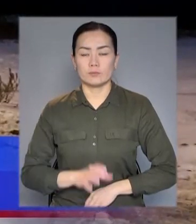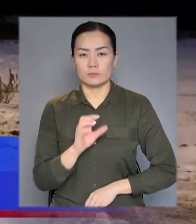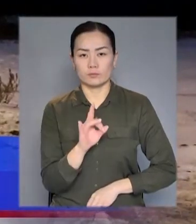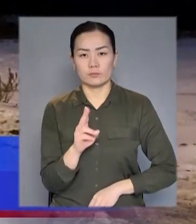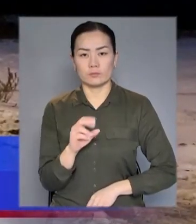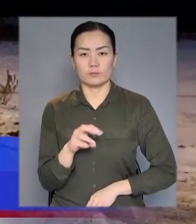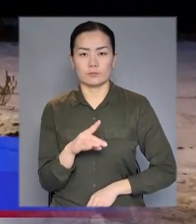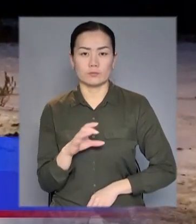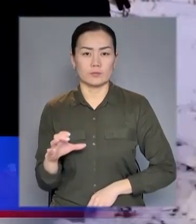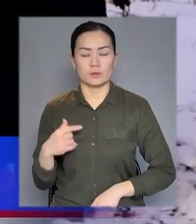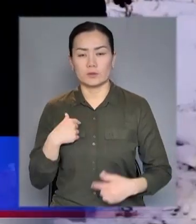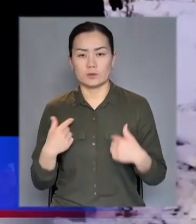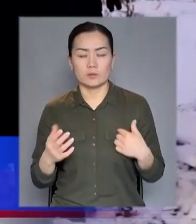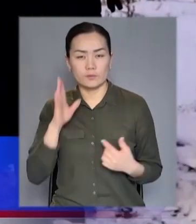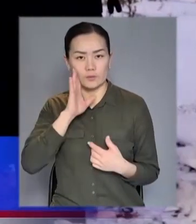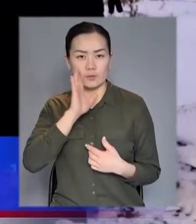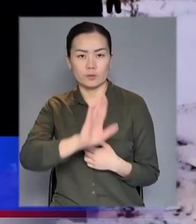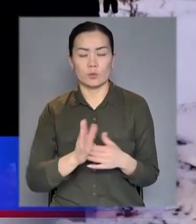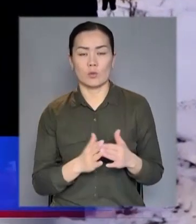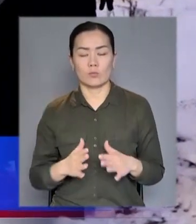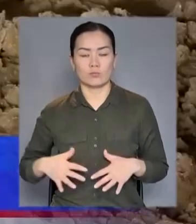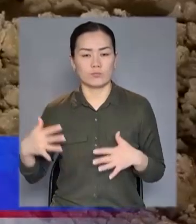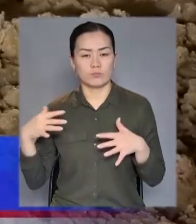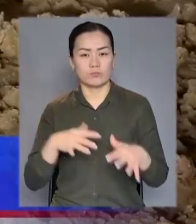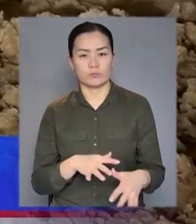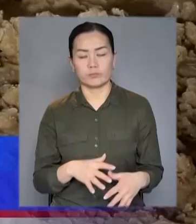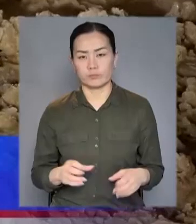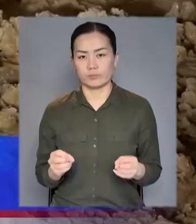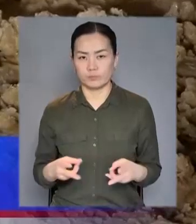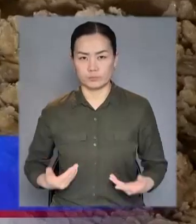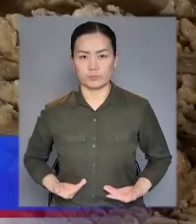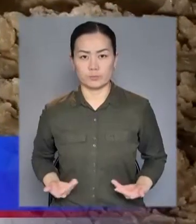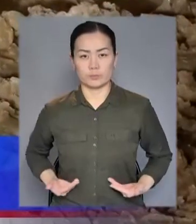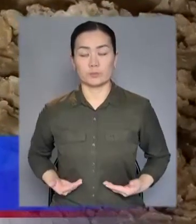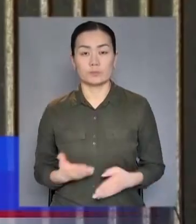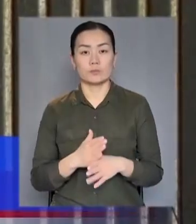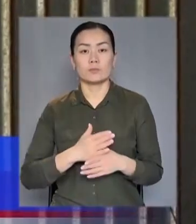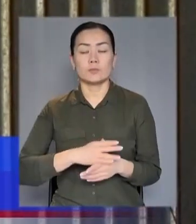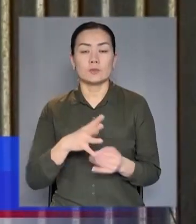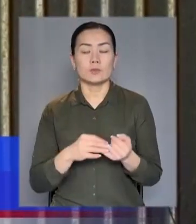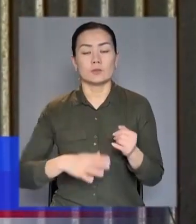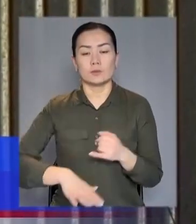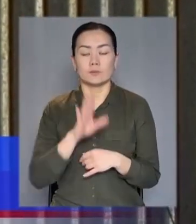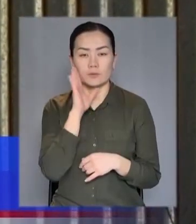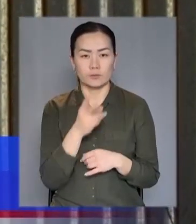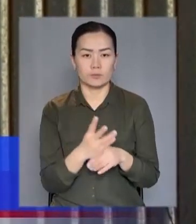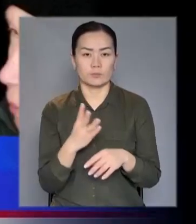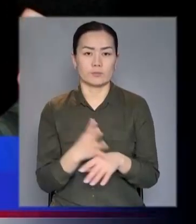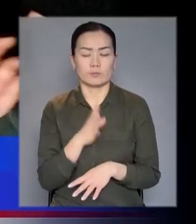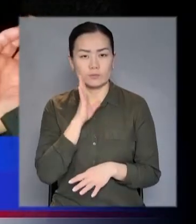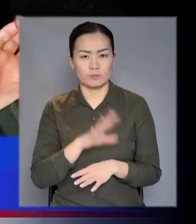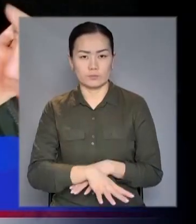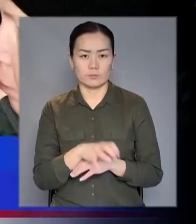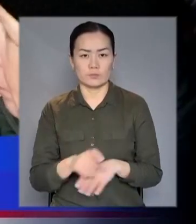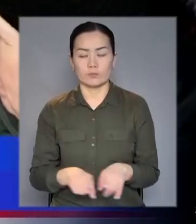Sarğamıs tırgındarı sarsanğa salgan kır suı bir günde üyimizden kabırğasın kulatama dep kapa bola. Tergede entelep kalan jerastı suın künne 3-4 merte